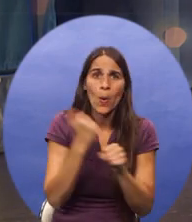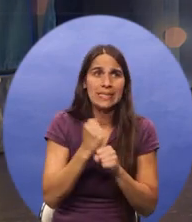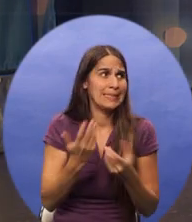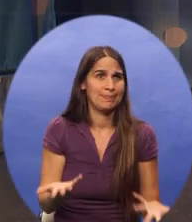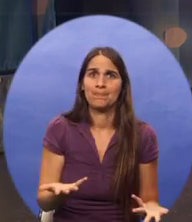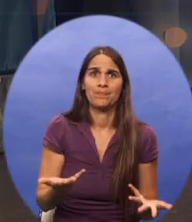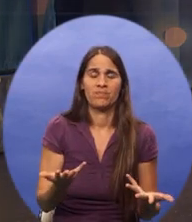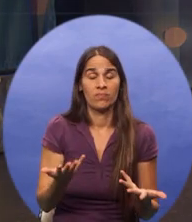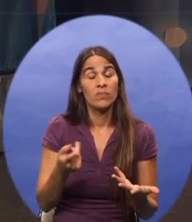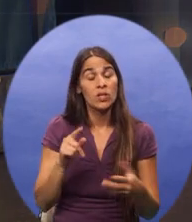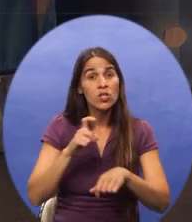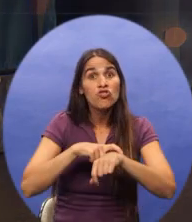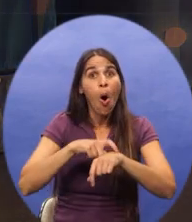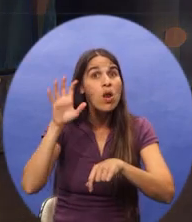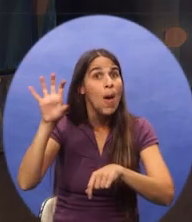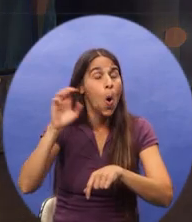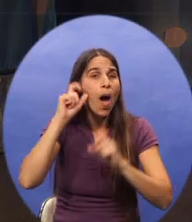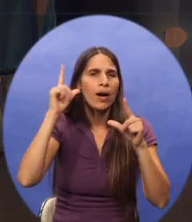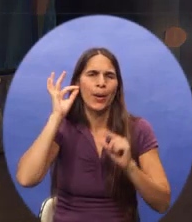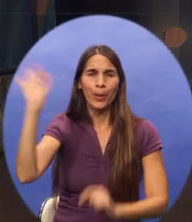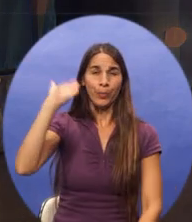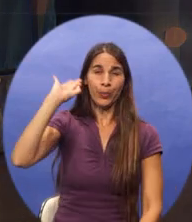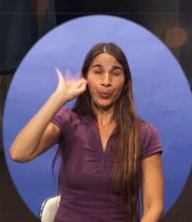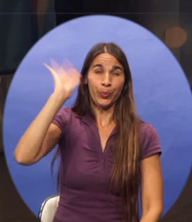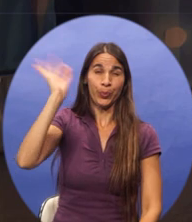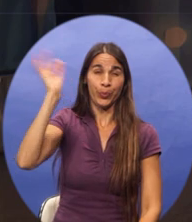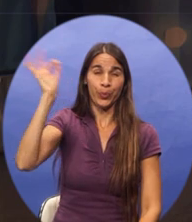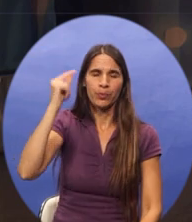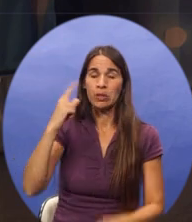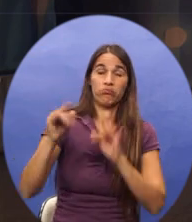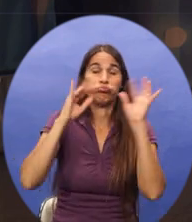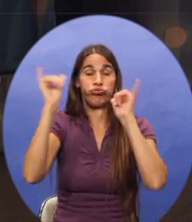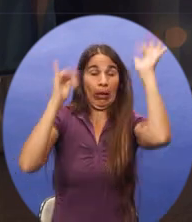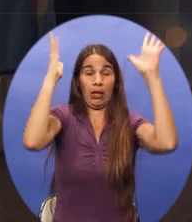הוא לא מתעורר, מה נעשה? ייקח שעון מעורר. רעיון מצוין.